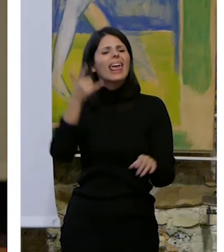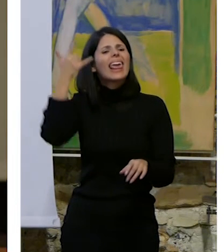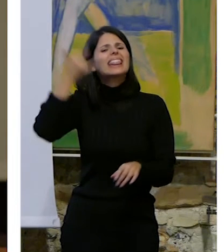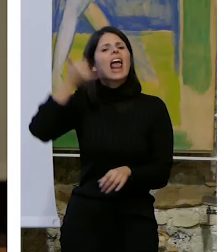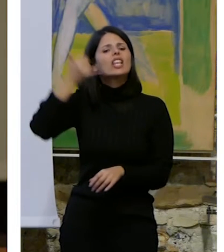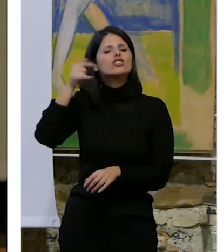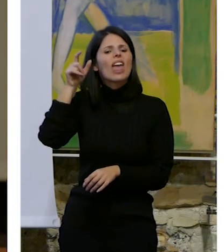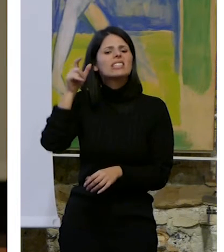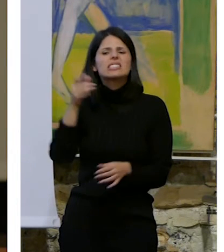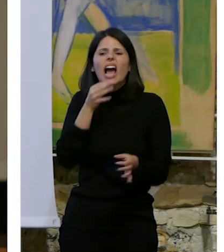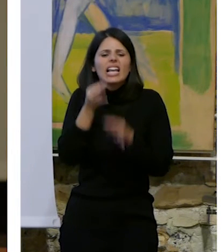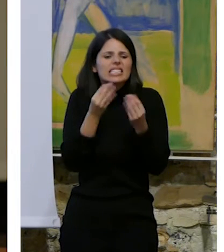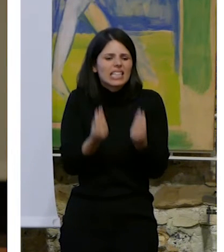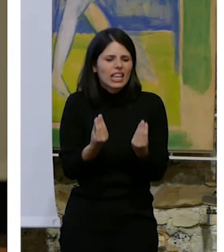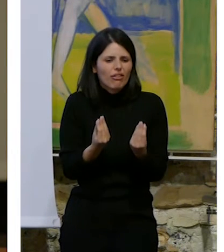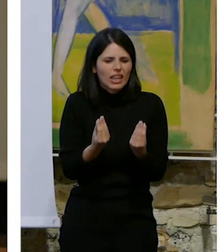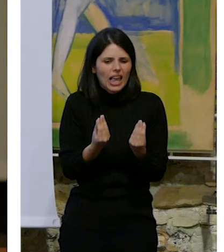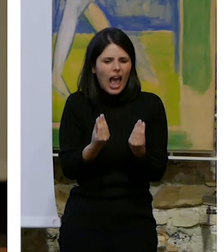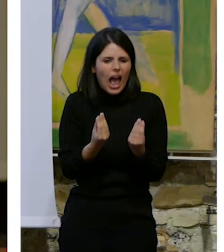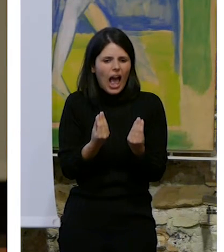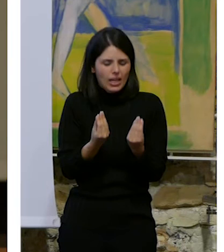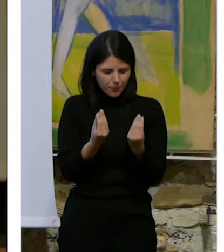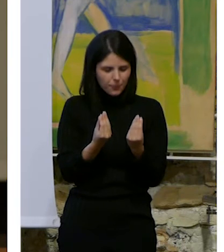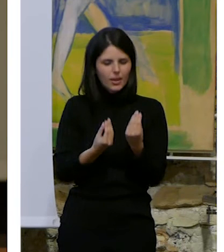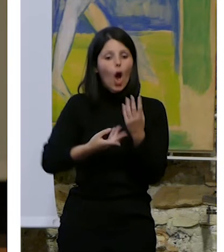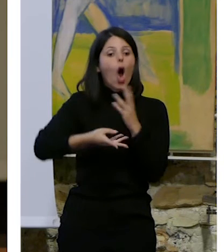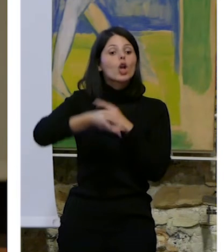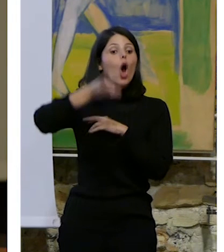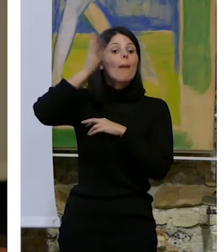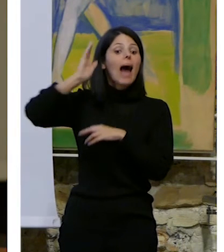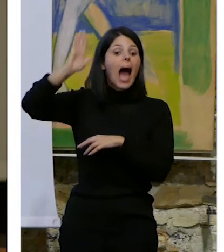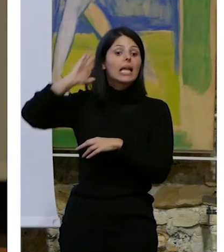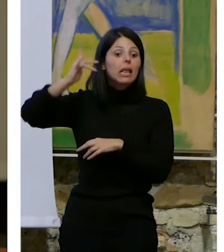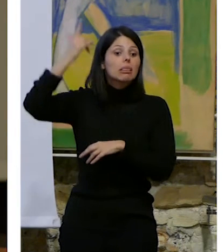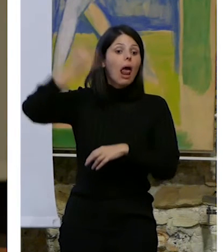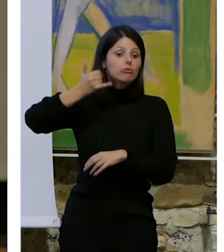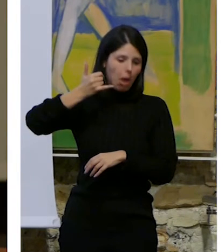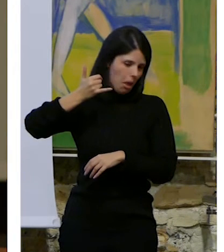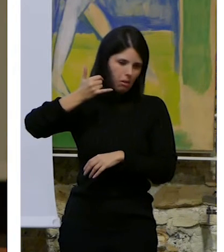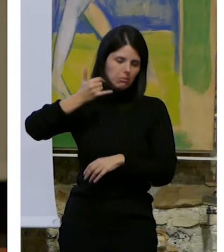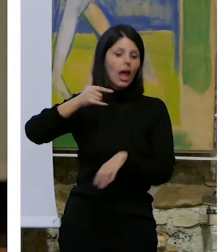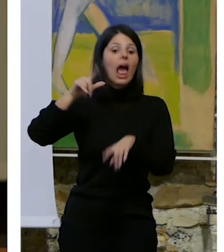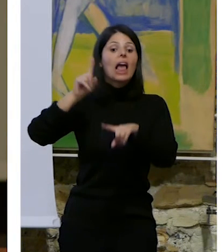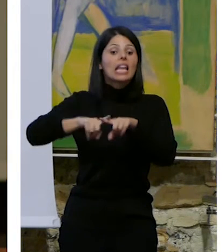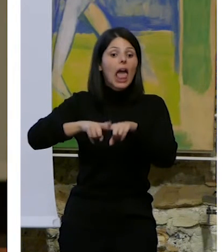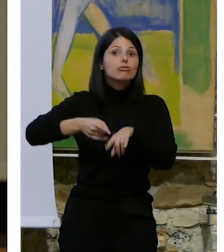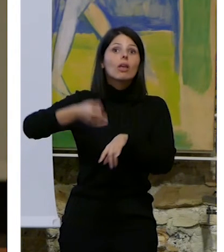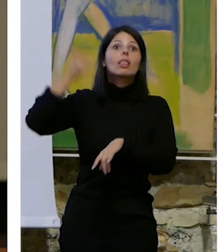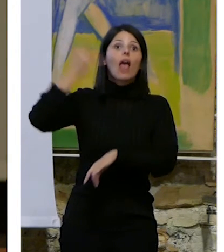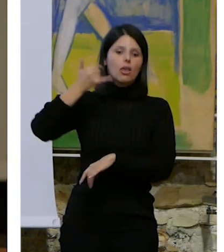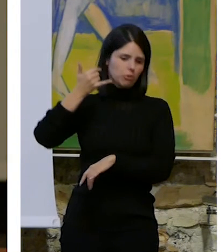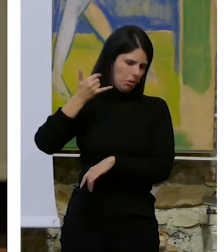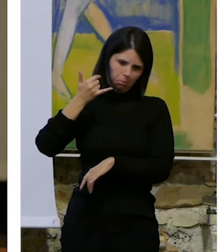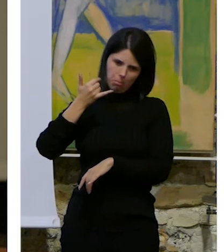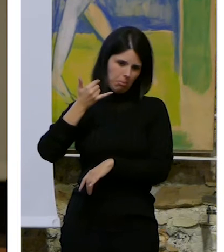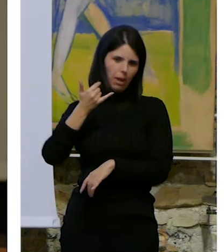roba facile da definire neanche quella, cioè i romani non ce l'avevano, neanche i greci non erano intelligenti perché non avevano la parola